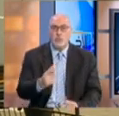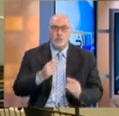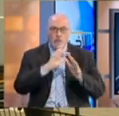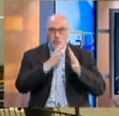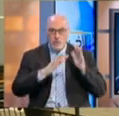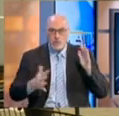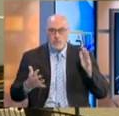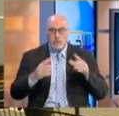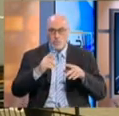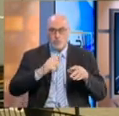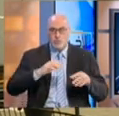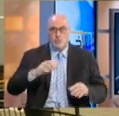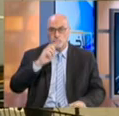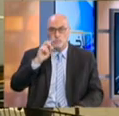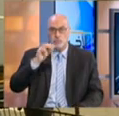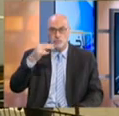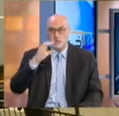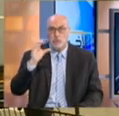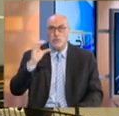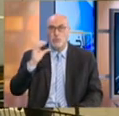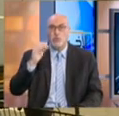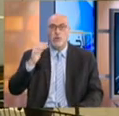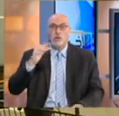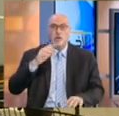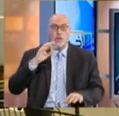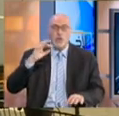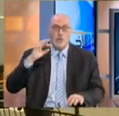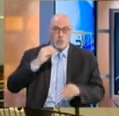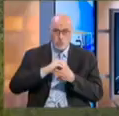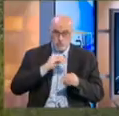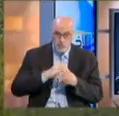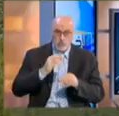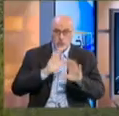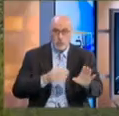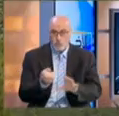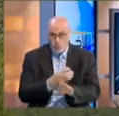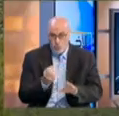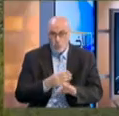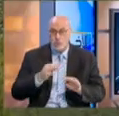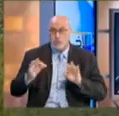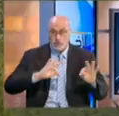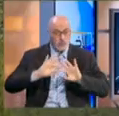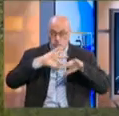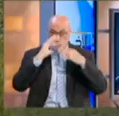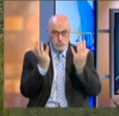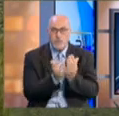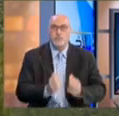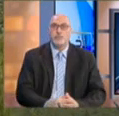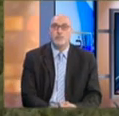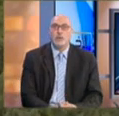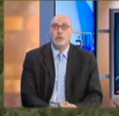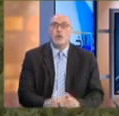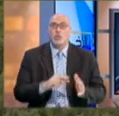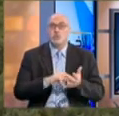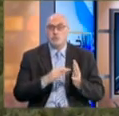mine et du côté économique, du côté technique et du côté environnemental surtout. المشروع من شأنه تلبية